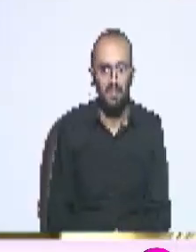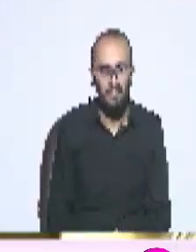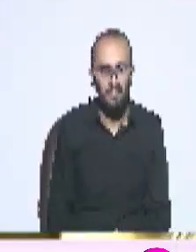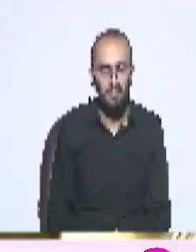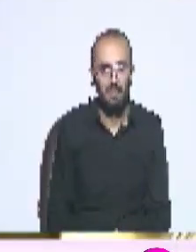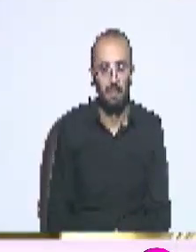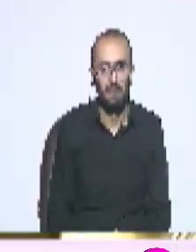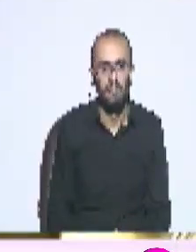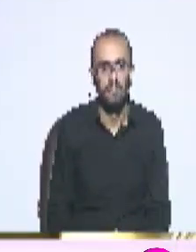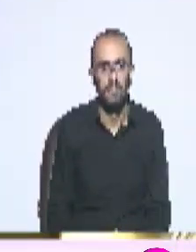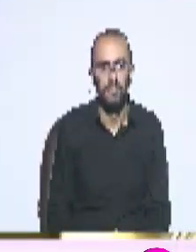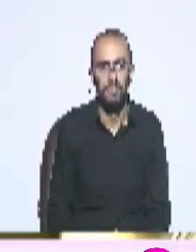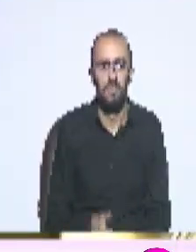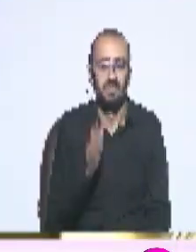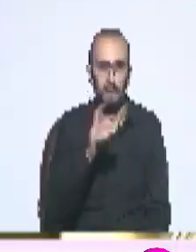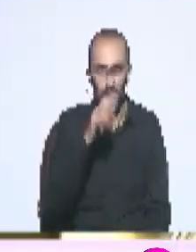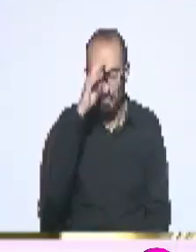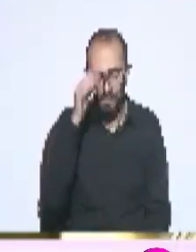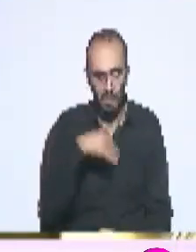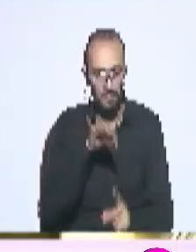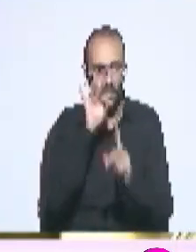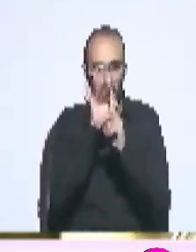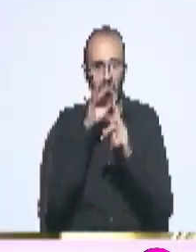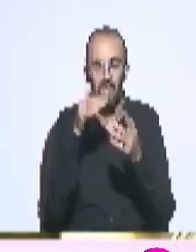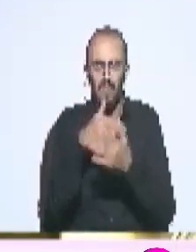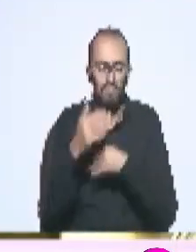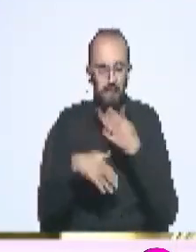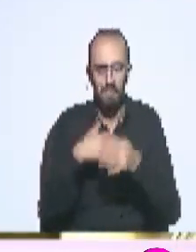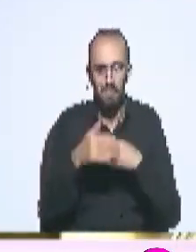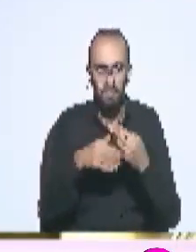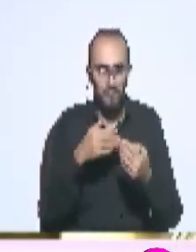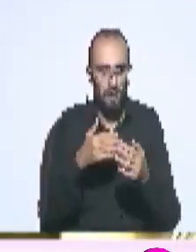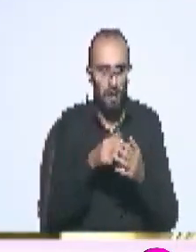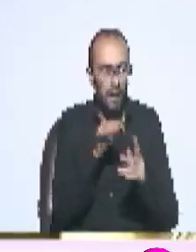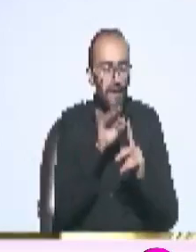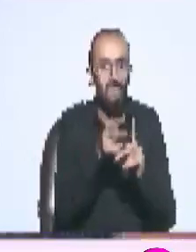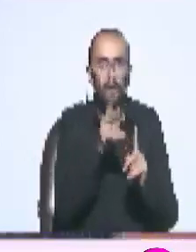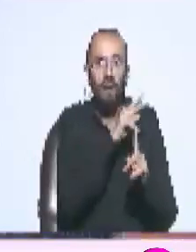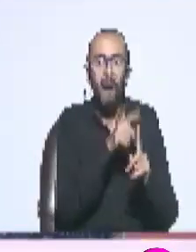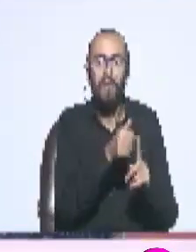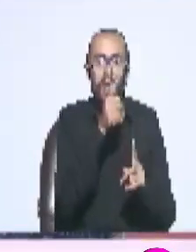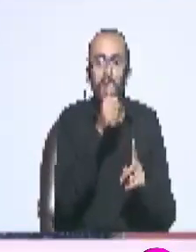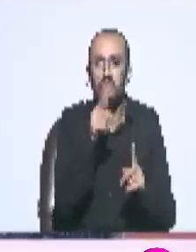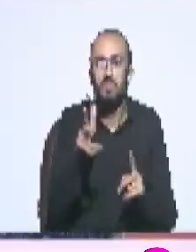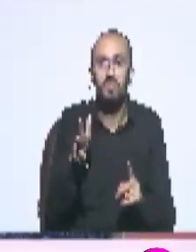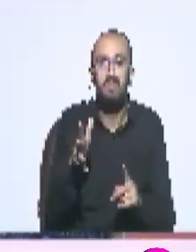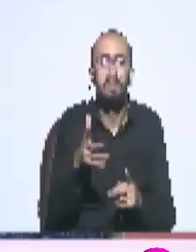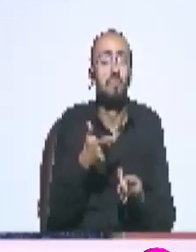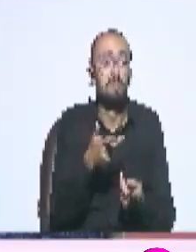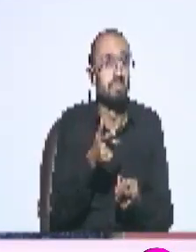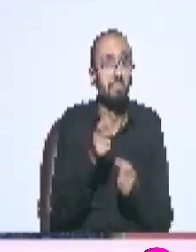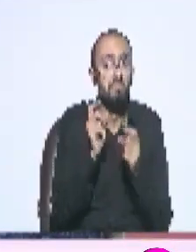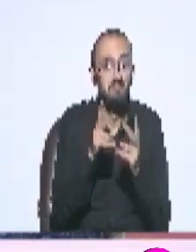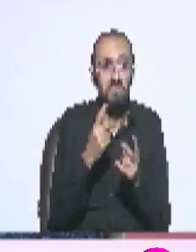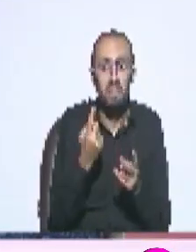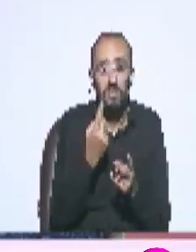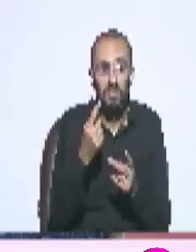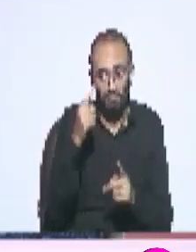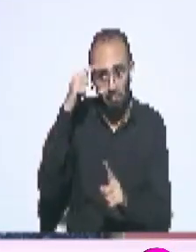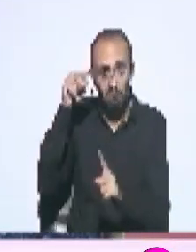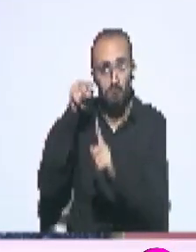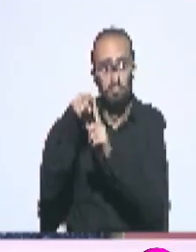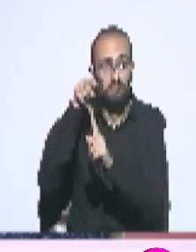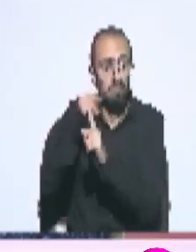المحاولات نوصل لحاجه تانيه خالص نكتشف ان هي افضل من اللي احنا كنا عايزين نصل مرضيه جدا بلاقي ناس بتشوف